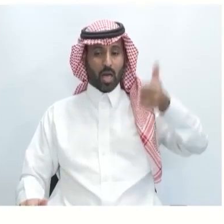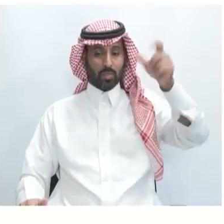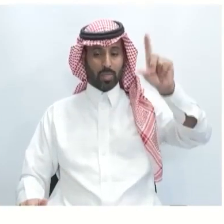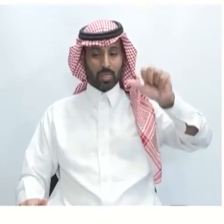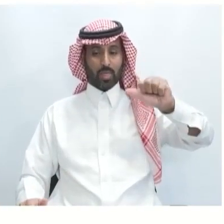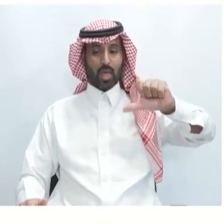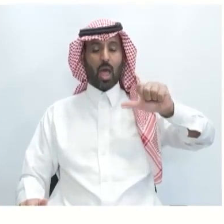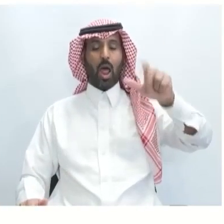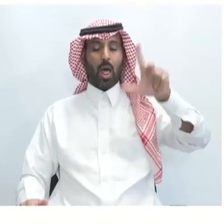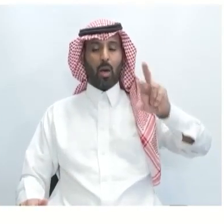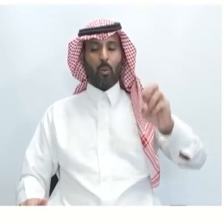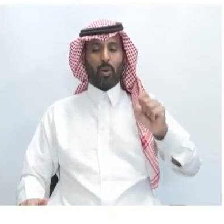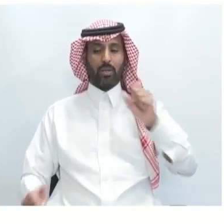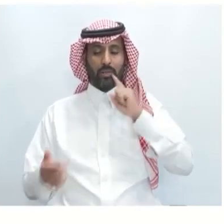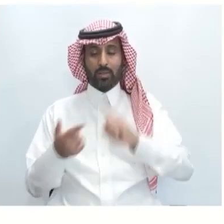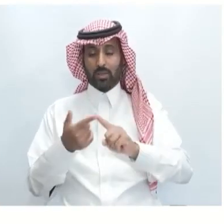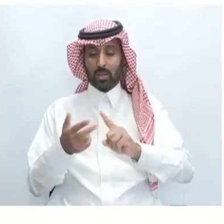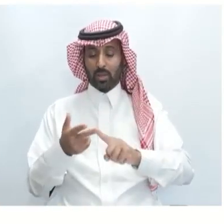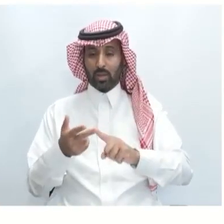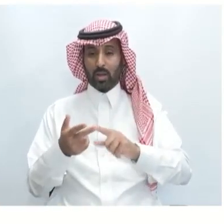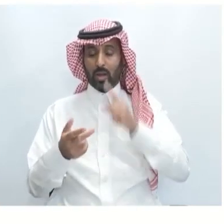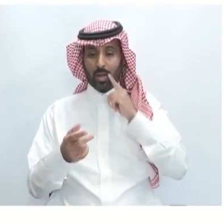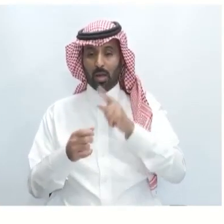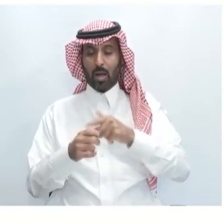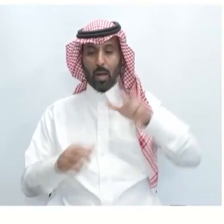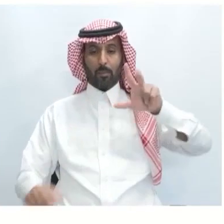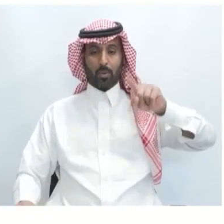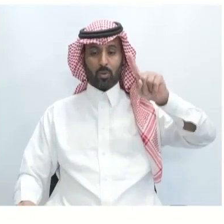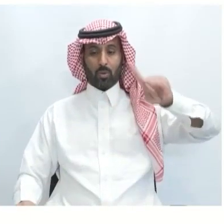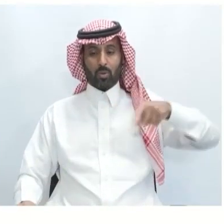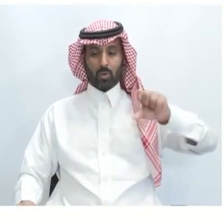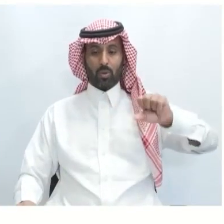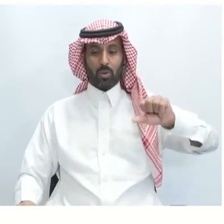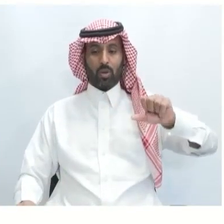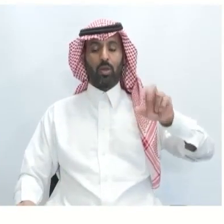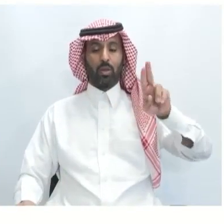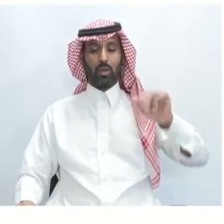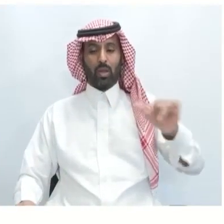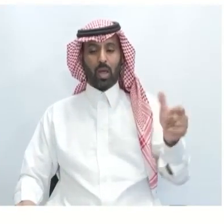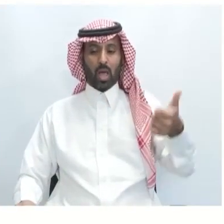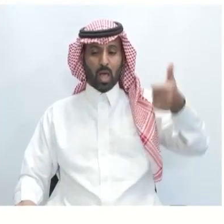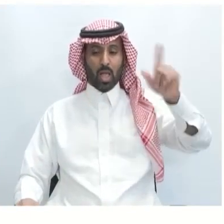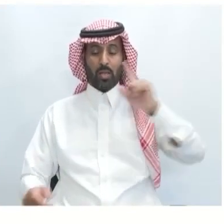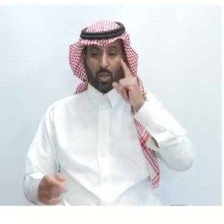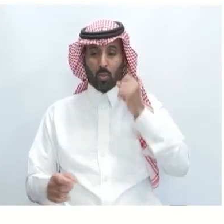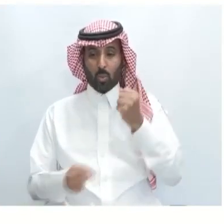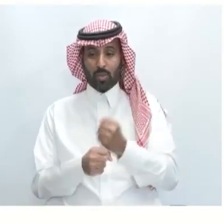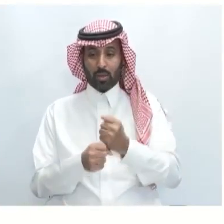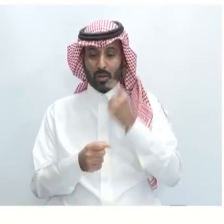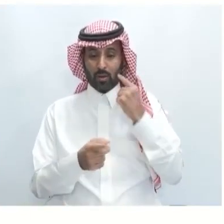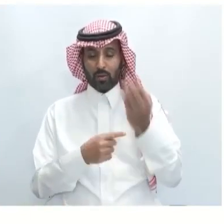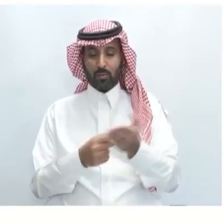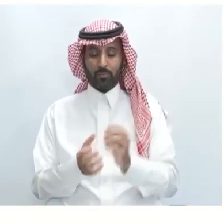الرئيسيه تؤدي البروتينات وظائف اساسيه تشمل تنظيم التفاعلات الكيميائيه